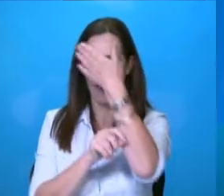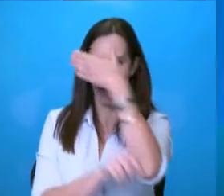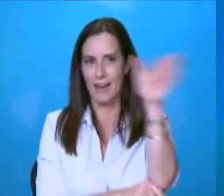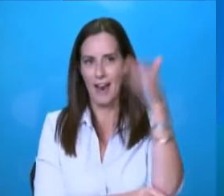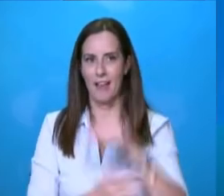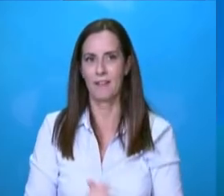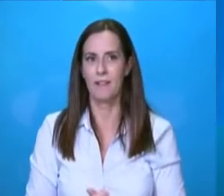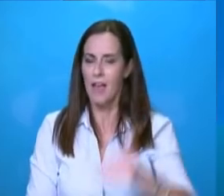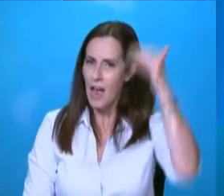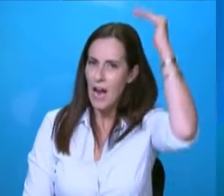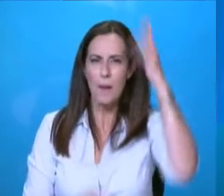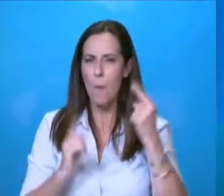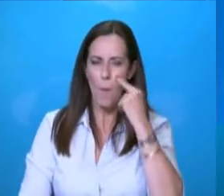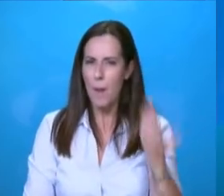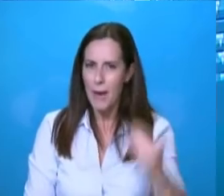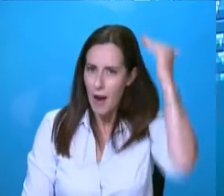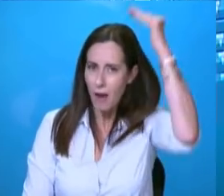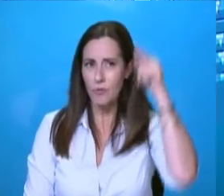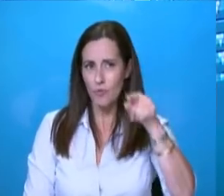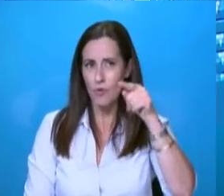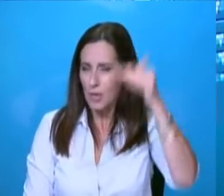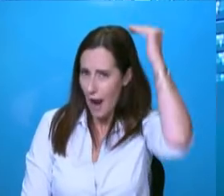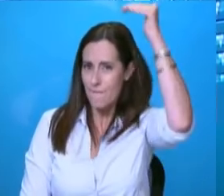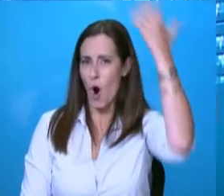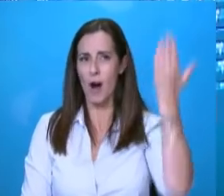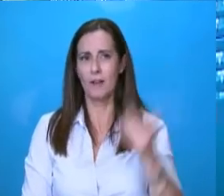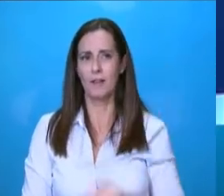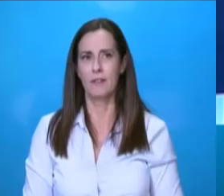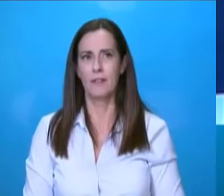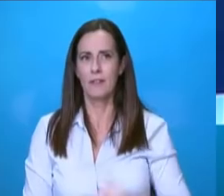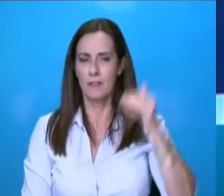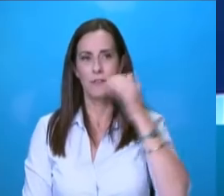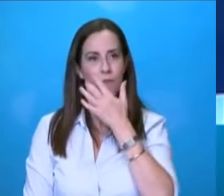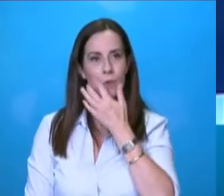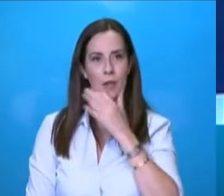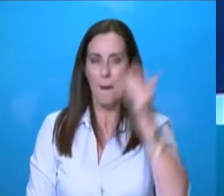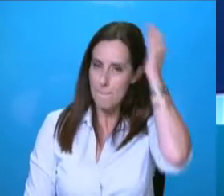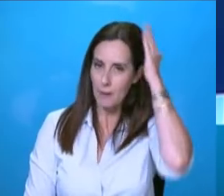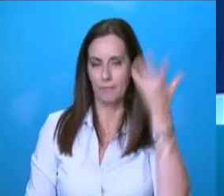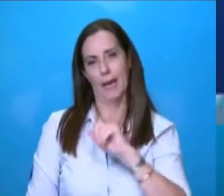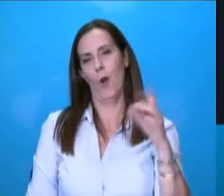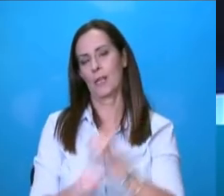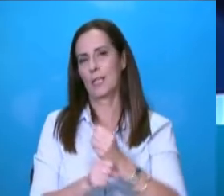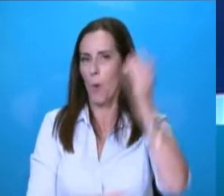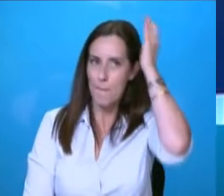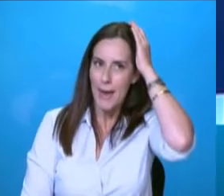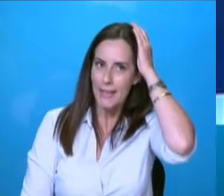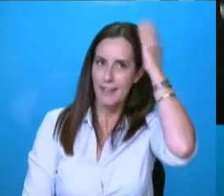בדגל. גנץ, מה בולט בגנץ? שהוא גבוה, זה גנץ. בנט, שלא עשינו את בנט.